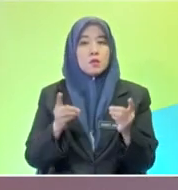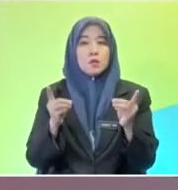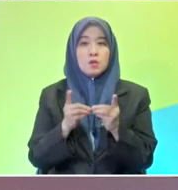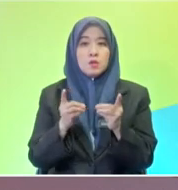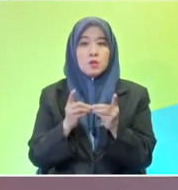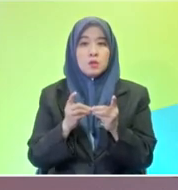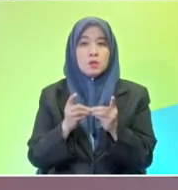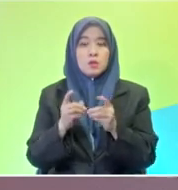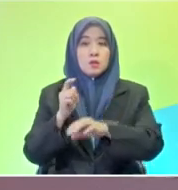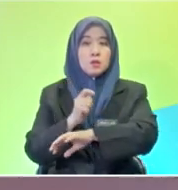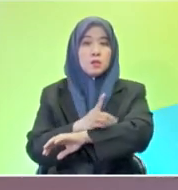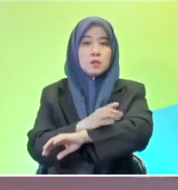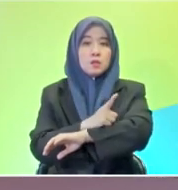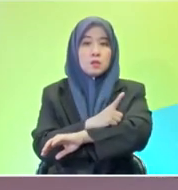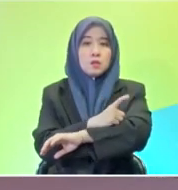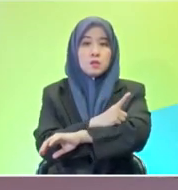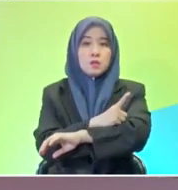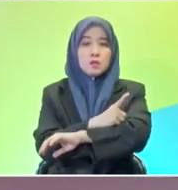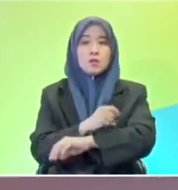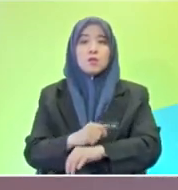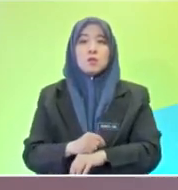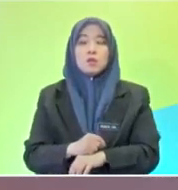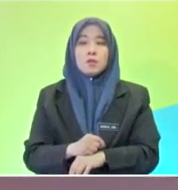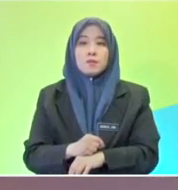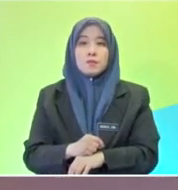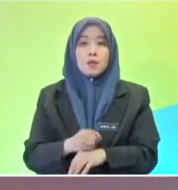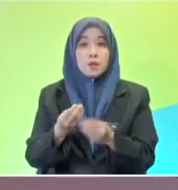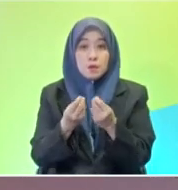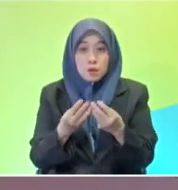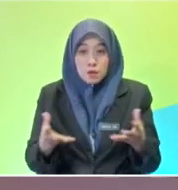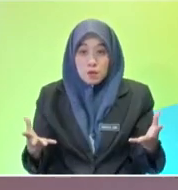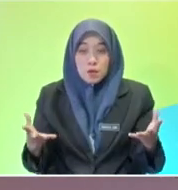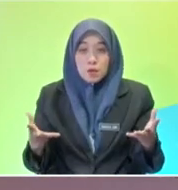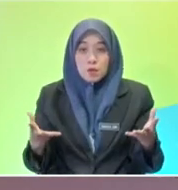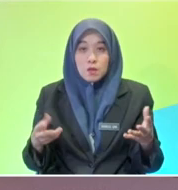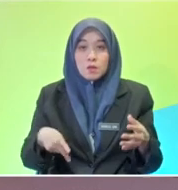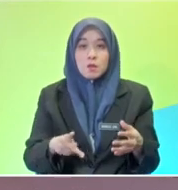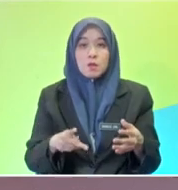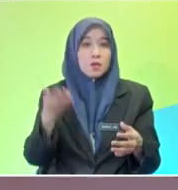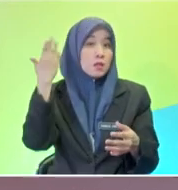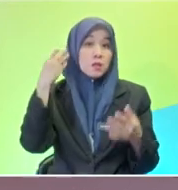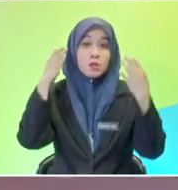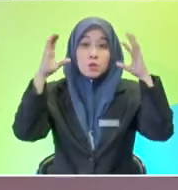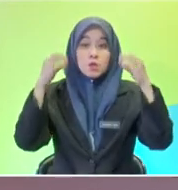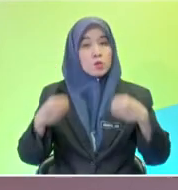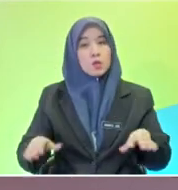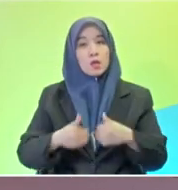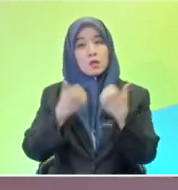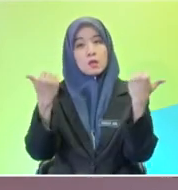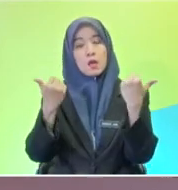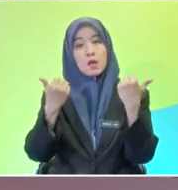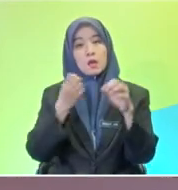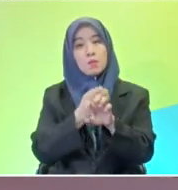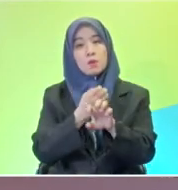Betul. Cengkerik. Ya. Okey, cikgu. Pasir pula. Ada tadi cikgu dah asingkan tu batu dan juga